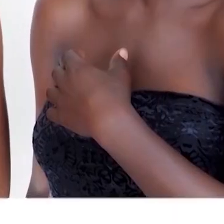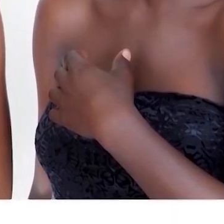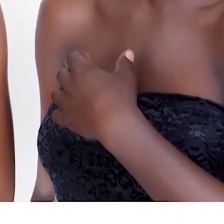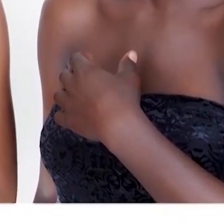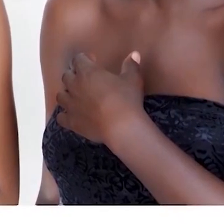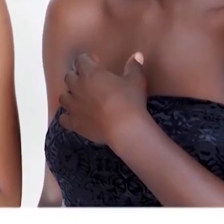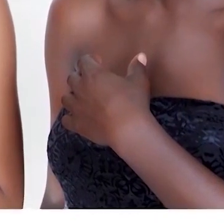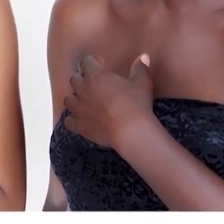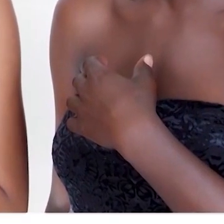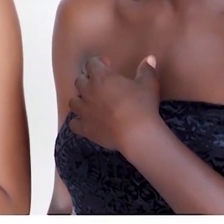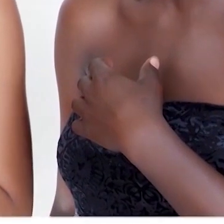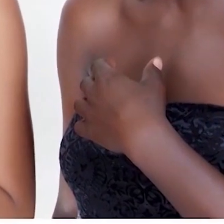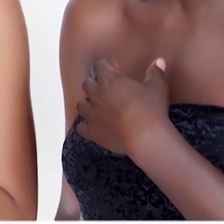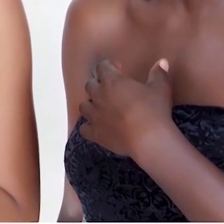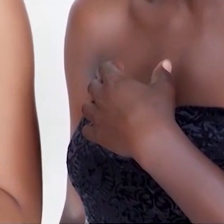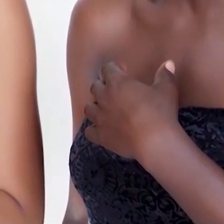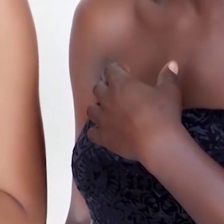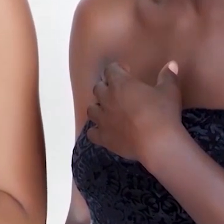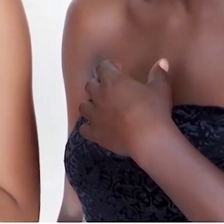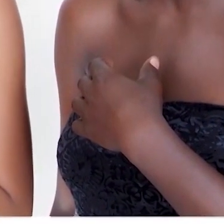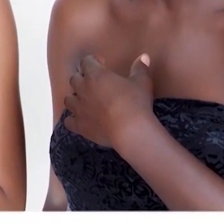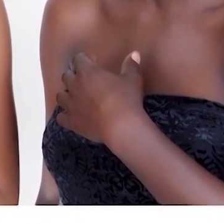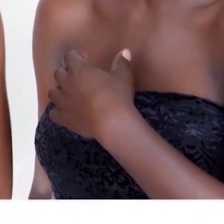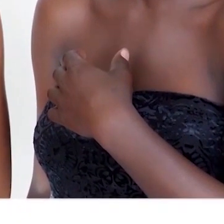gandare mvura nerubili.